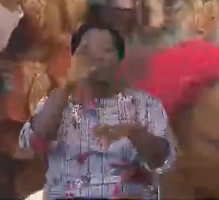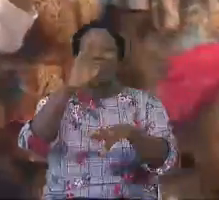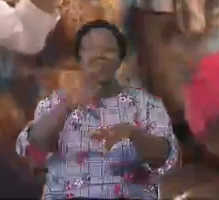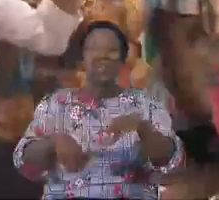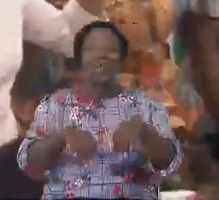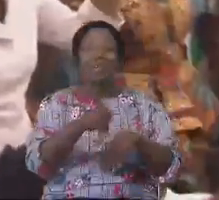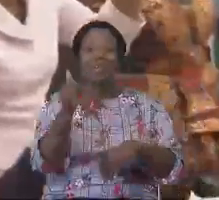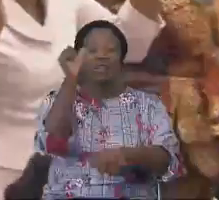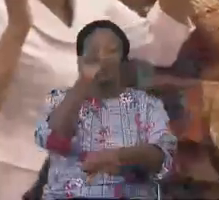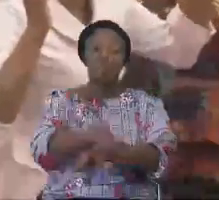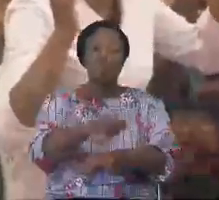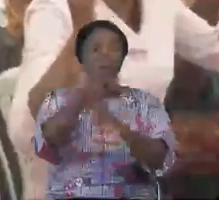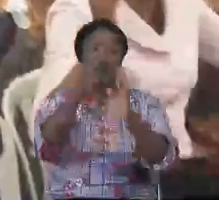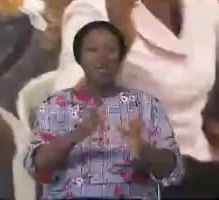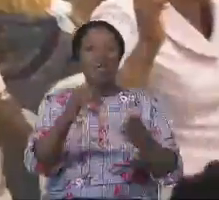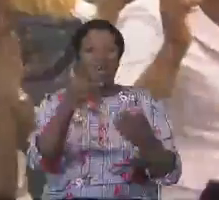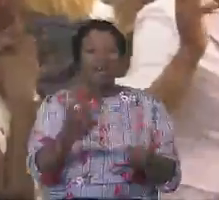Maintenant, je suis plus que vainqueur.